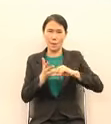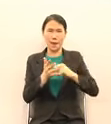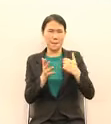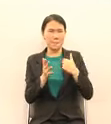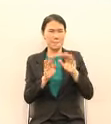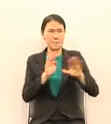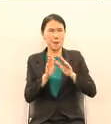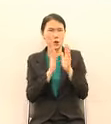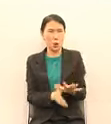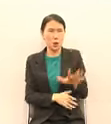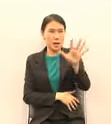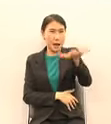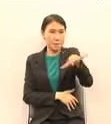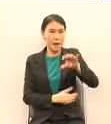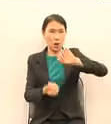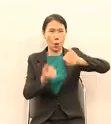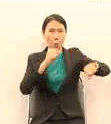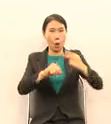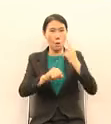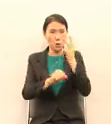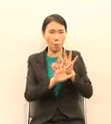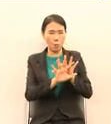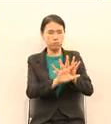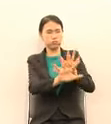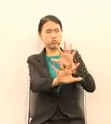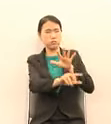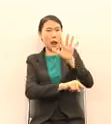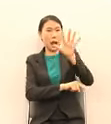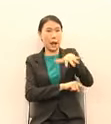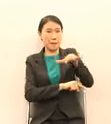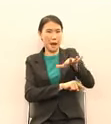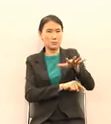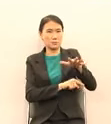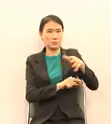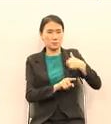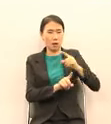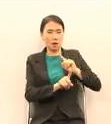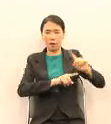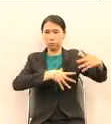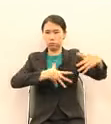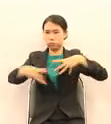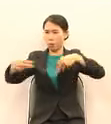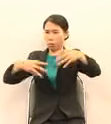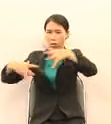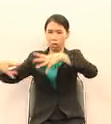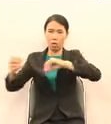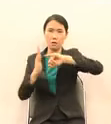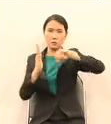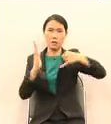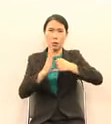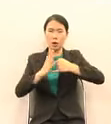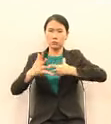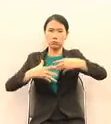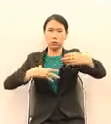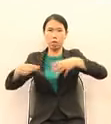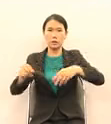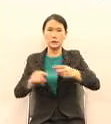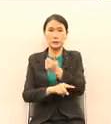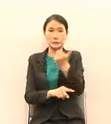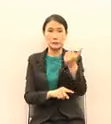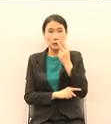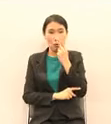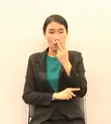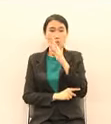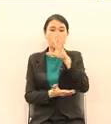5,000 คนน่ะไปดูแล้วก็คนเหล่านี้ก็กระจายไปอยู่ต่างจังหวัดนะฮะซึ่งถ้าเราดู